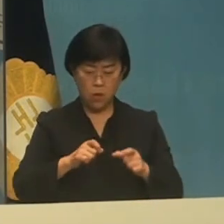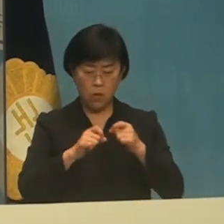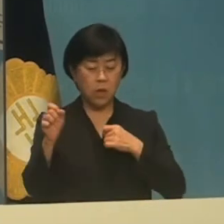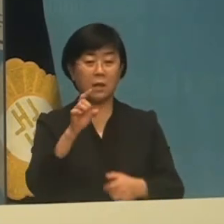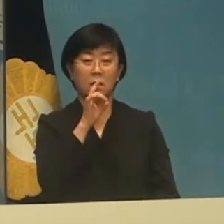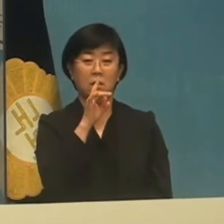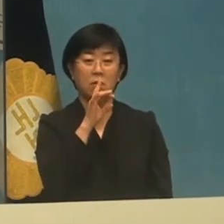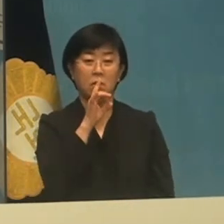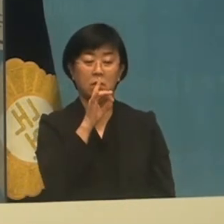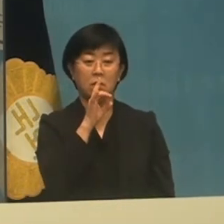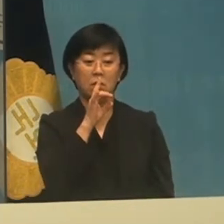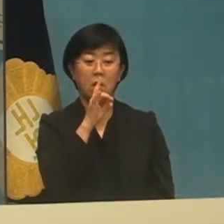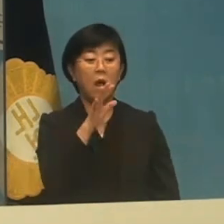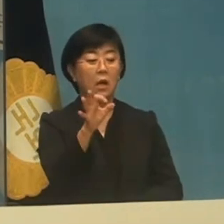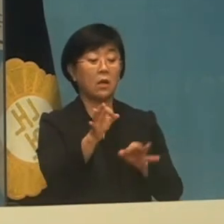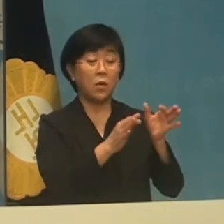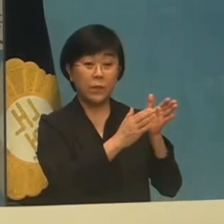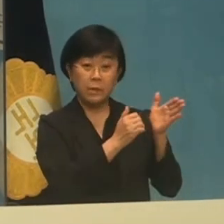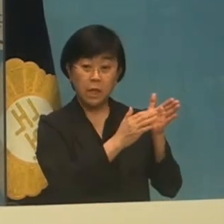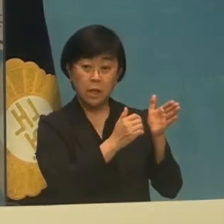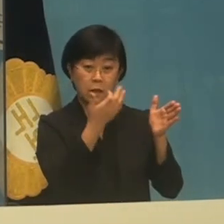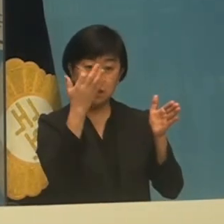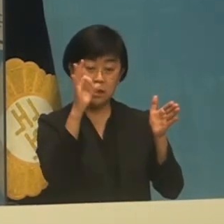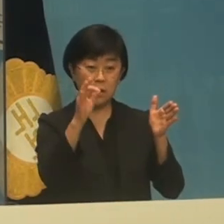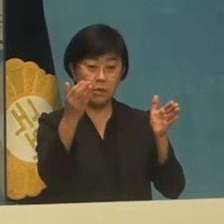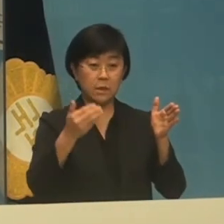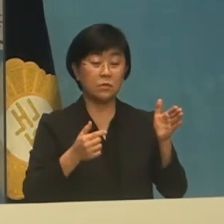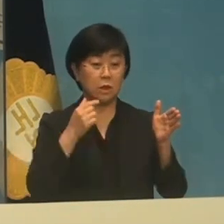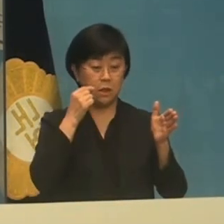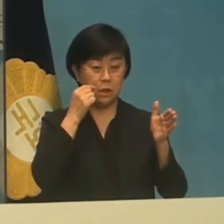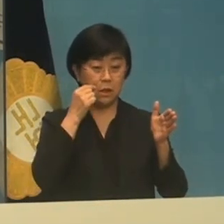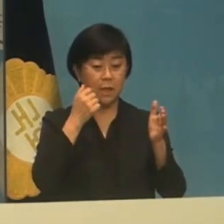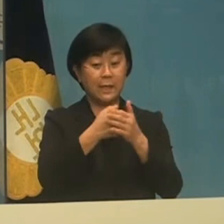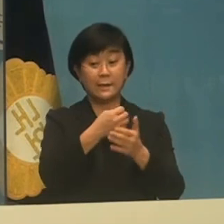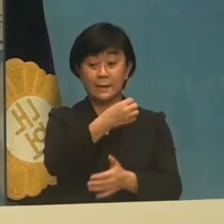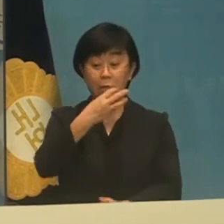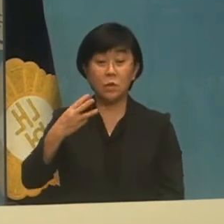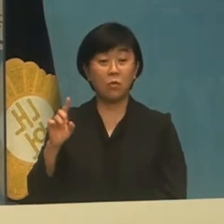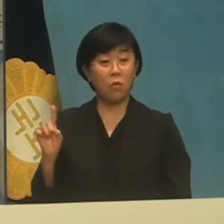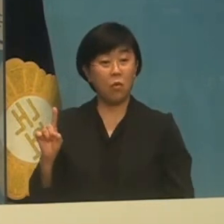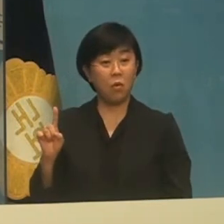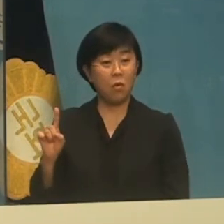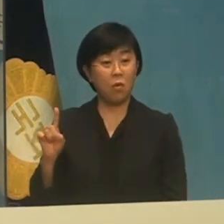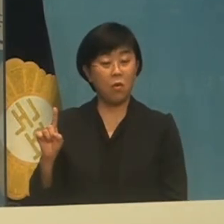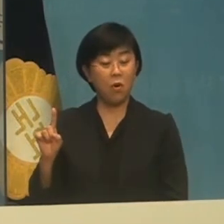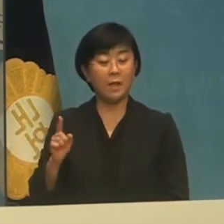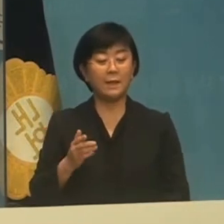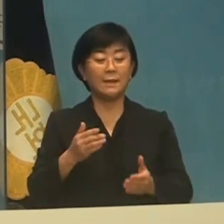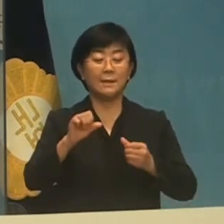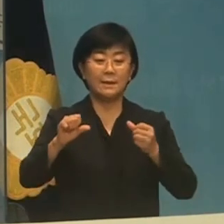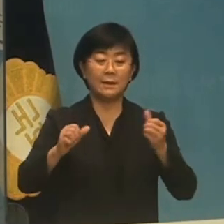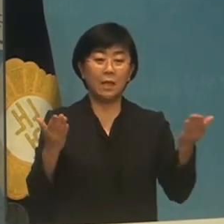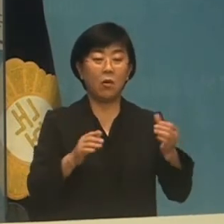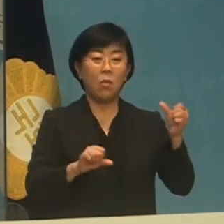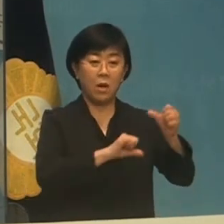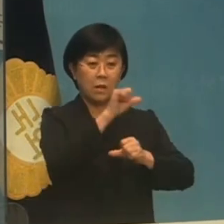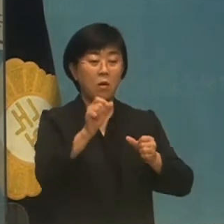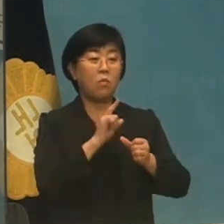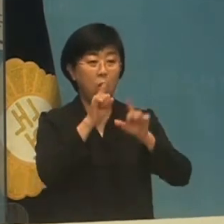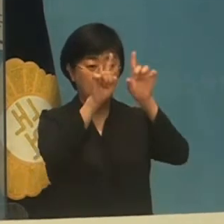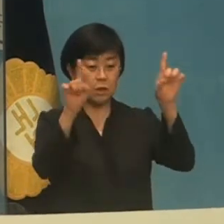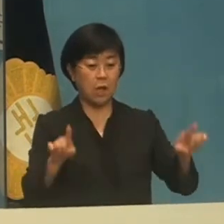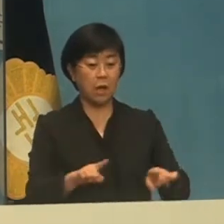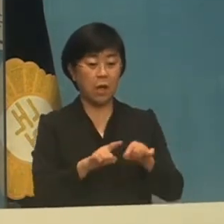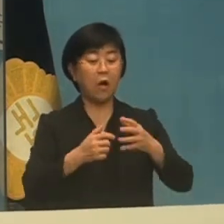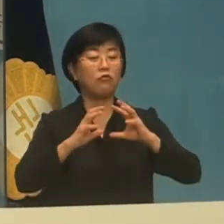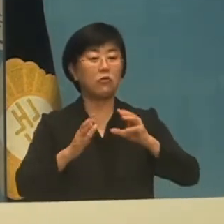못했습니다. 영업비밀로 인정받지 못하자 삼성은 곧바로 작업환경 보고서가 국가